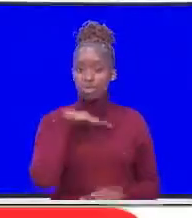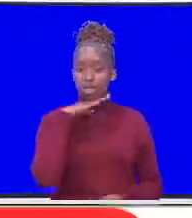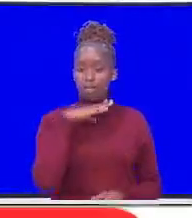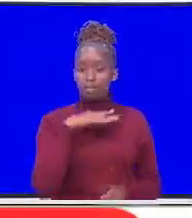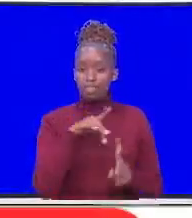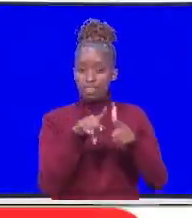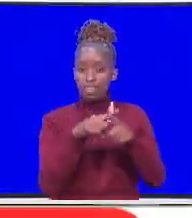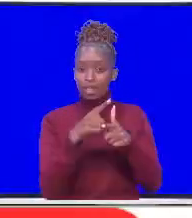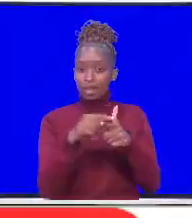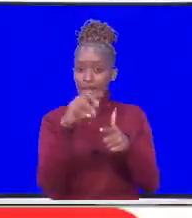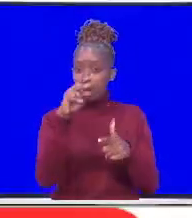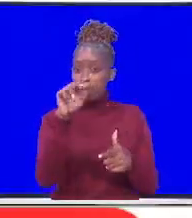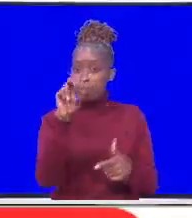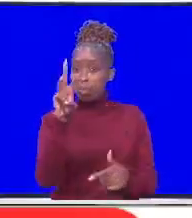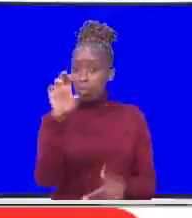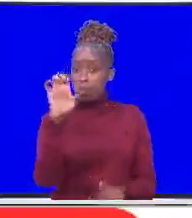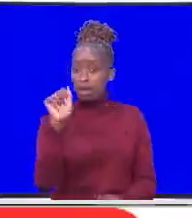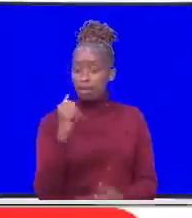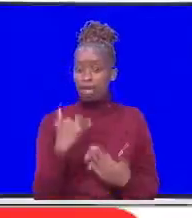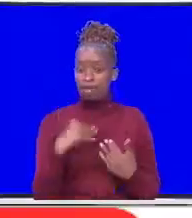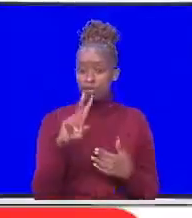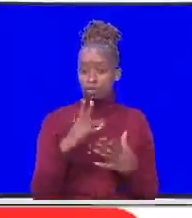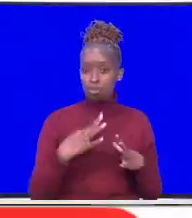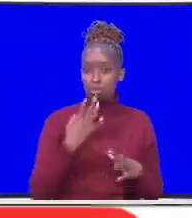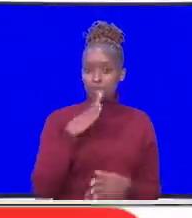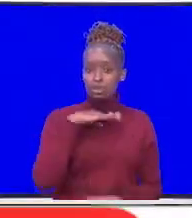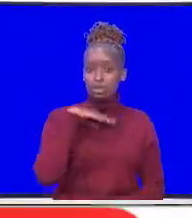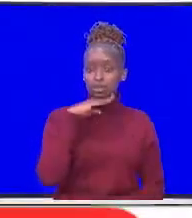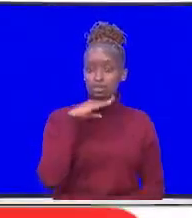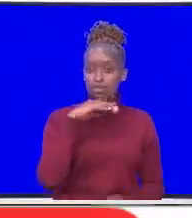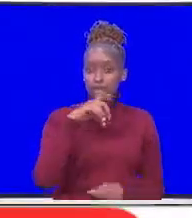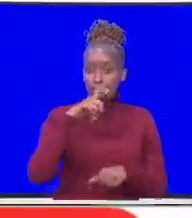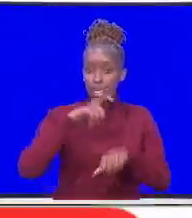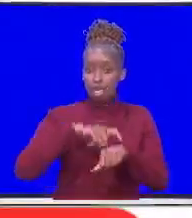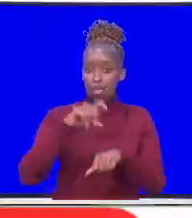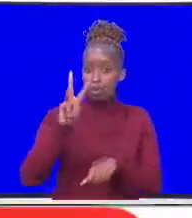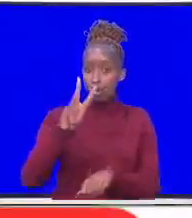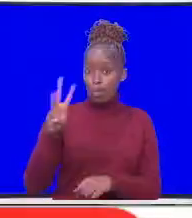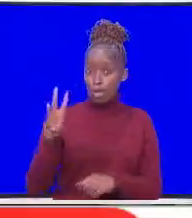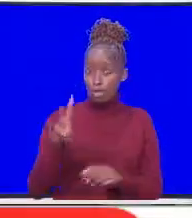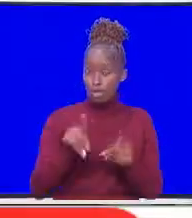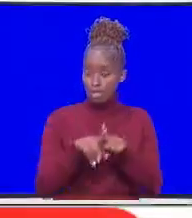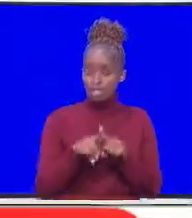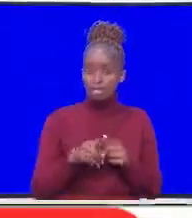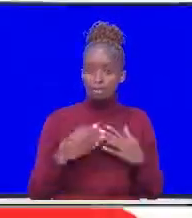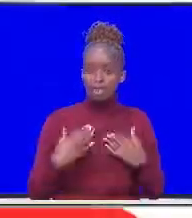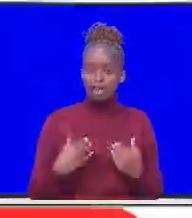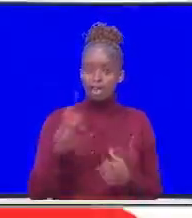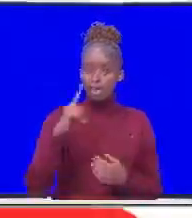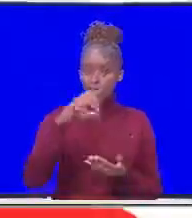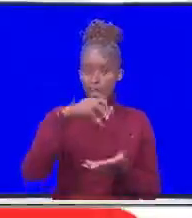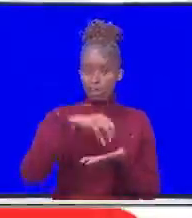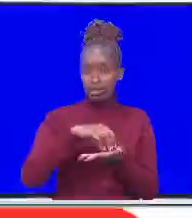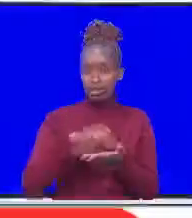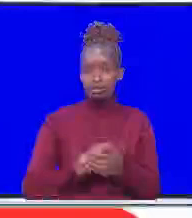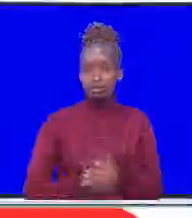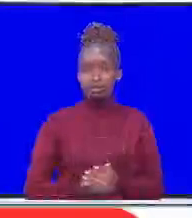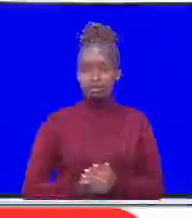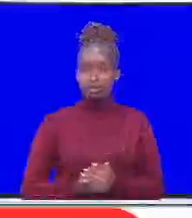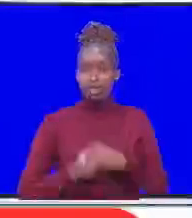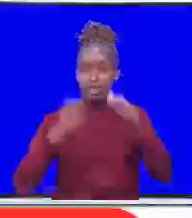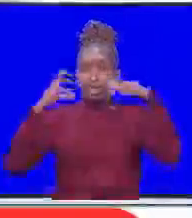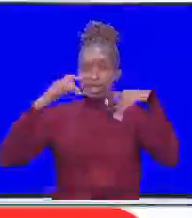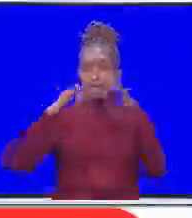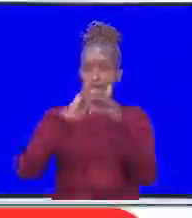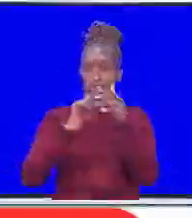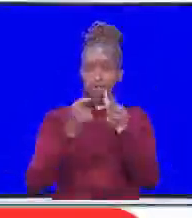watu 2 wameaga. Embu West pia tumekuwa na kesi moja. Mvua hii ya masika